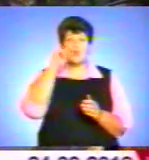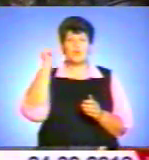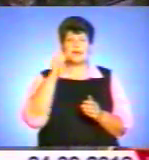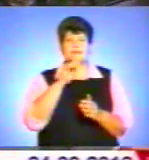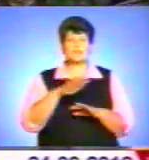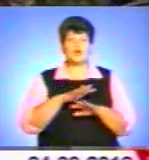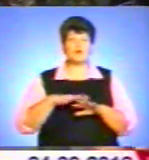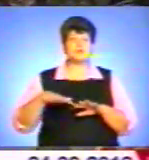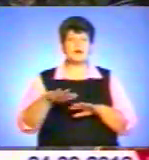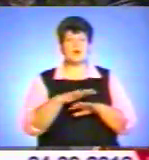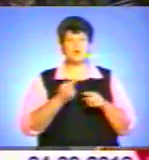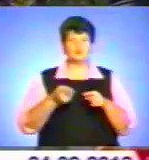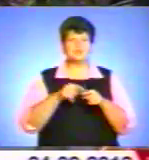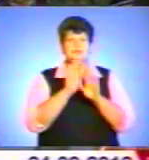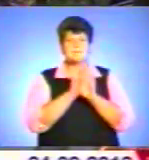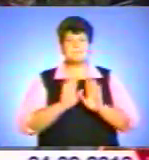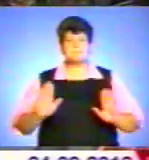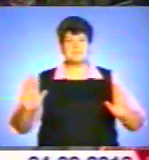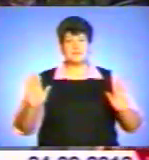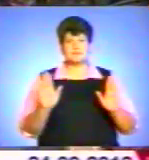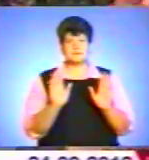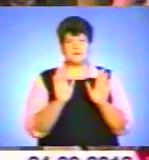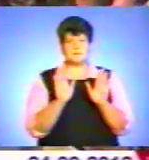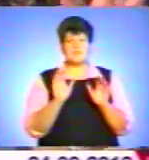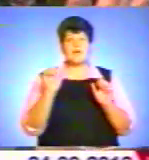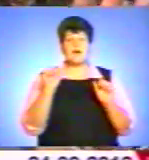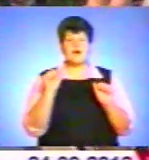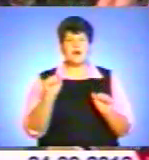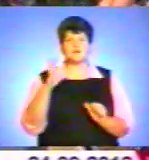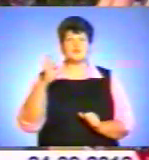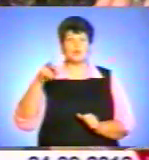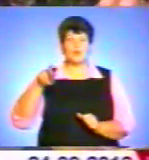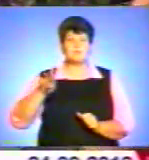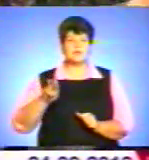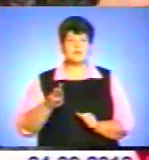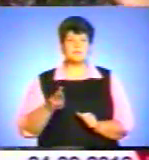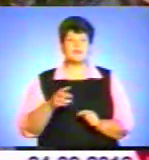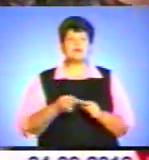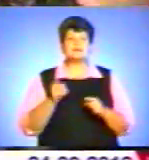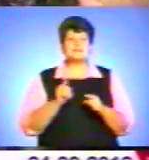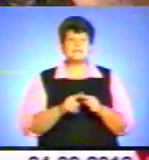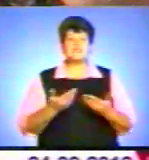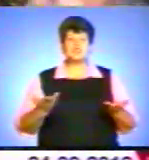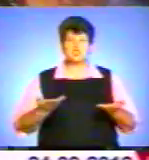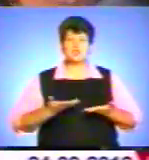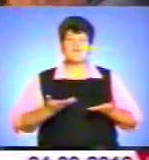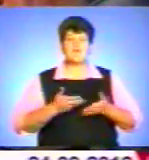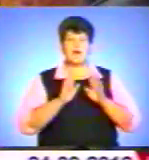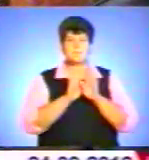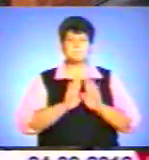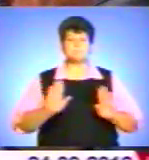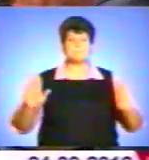українського народу – це пісня, а Соломія – це жива